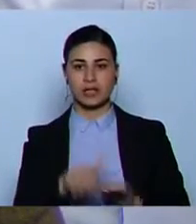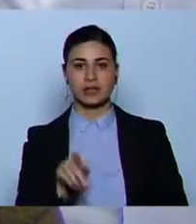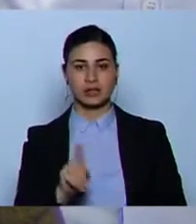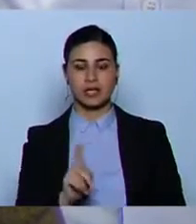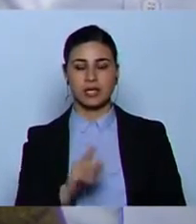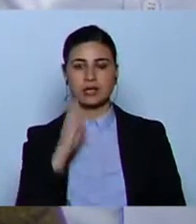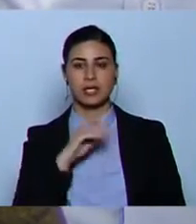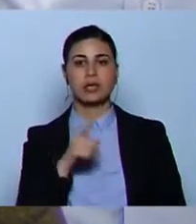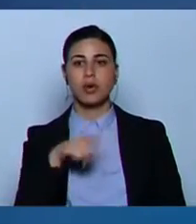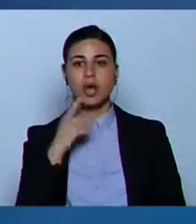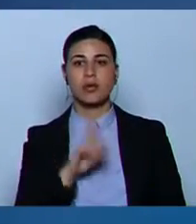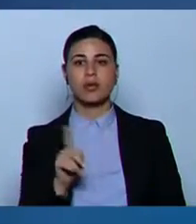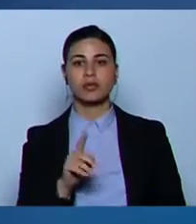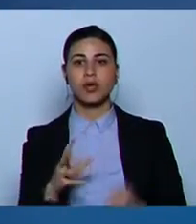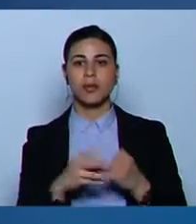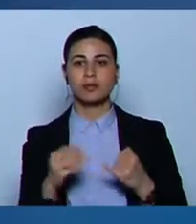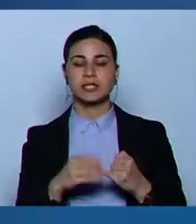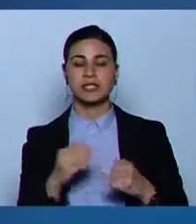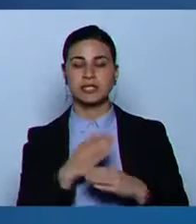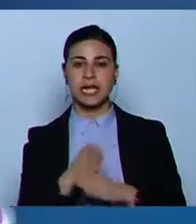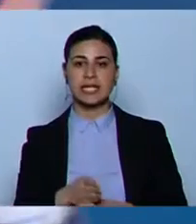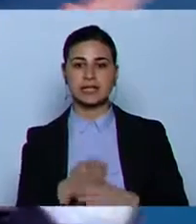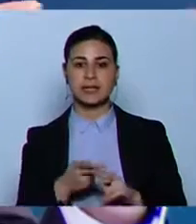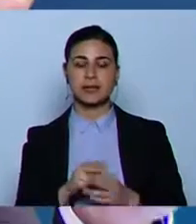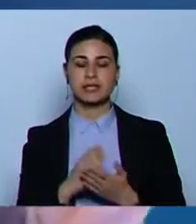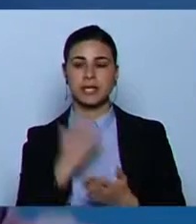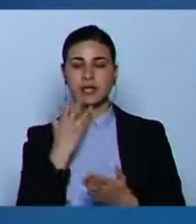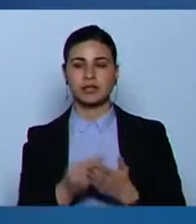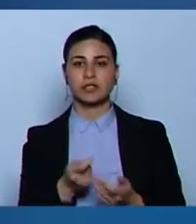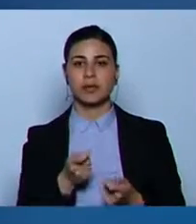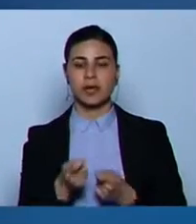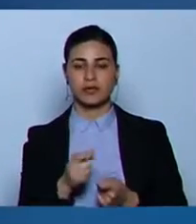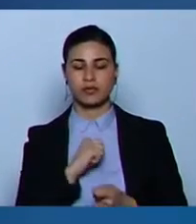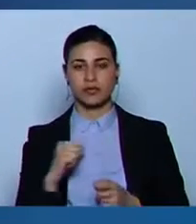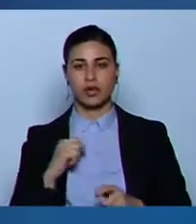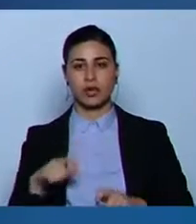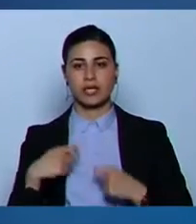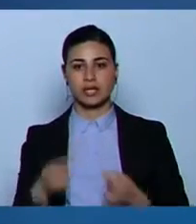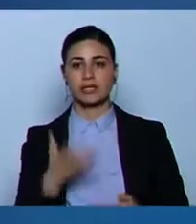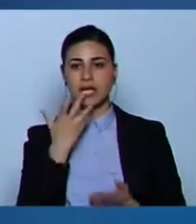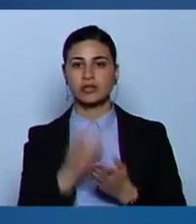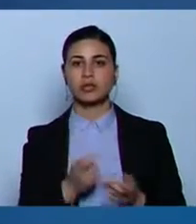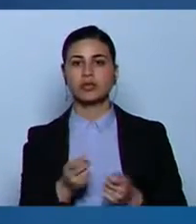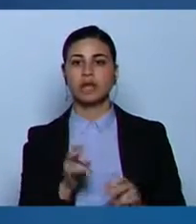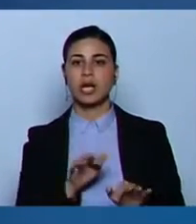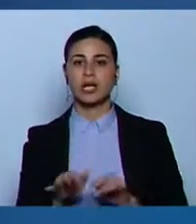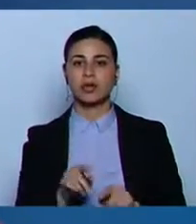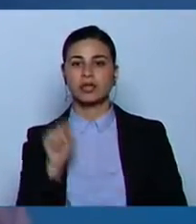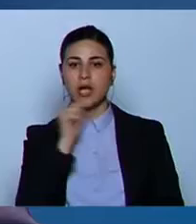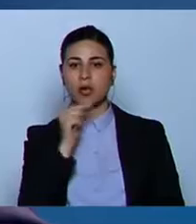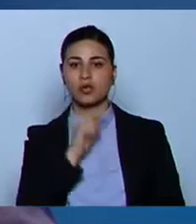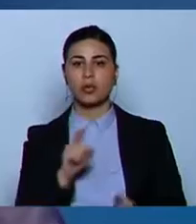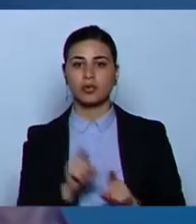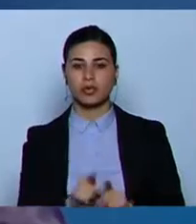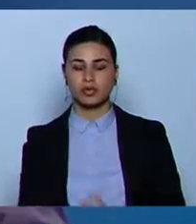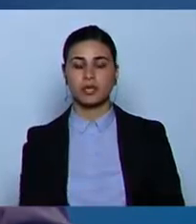წყალი რატო არ ამბობთ რომ მიწის გადაწილება ეს არის ადგილობრივზე გადასაცემი ანუ თვითმართველობა განსახორციელებელია ეკონომიკურად